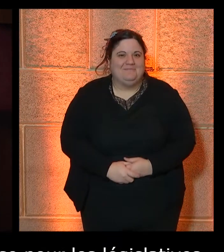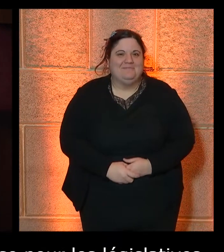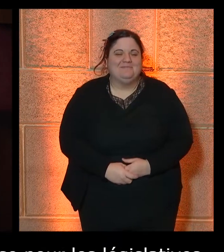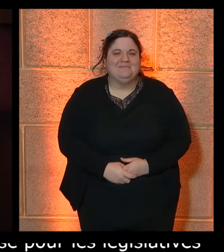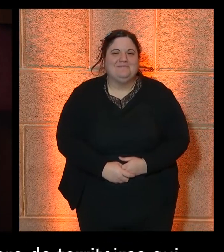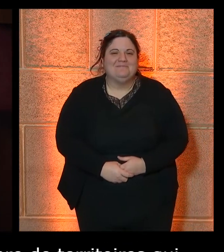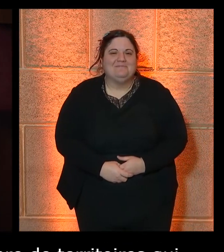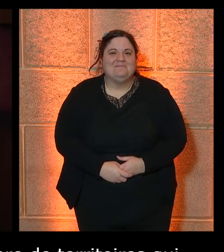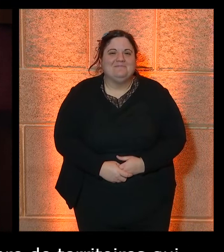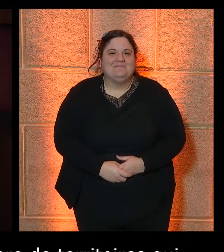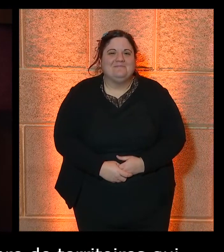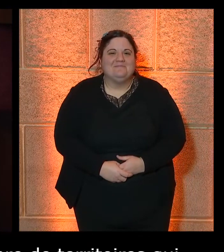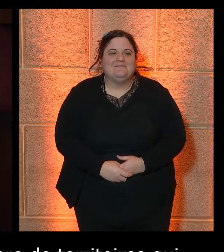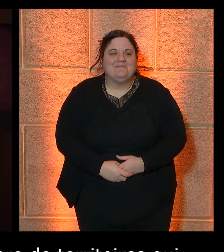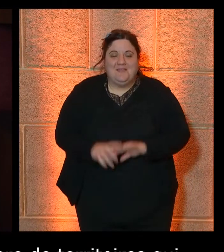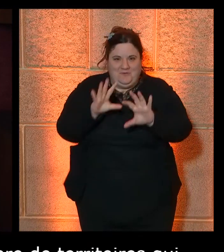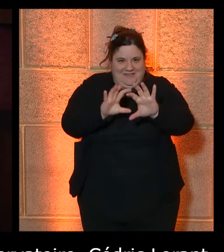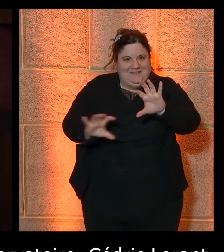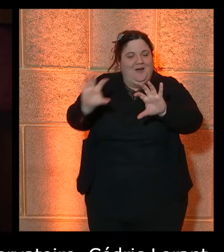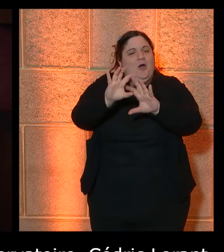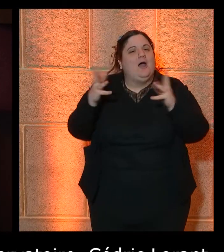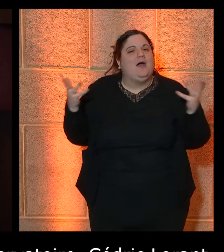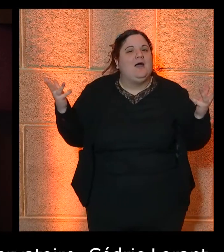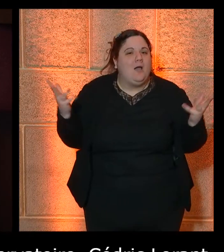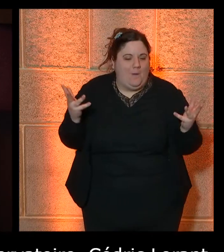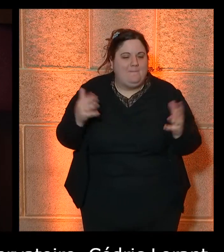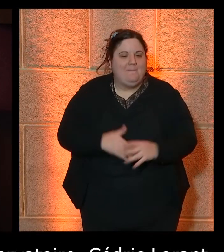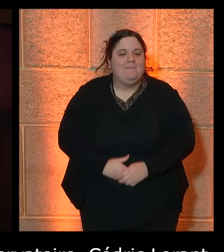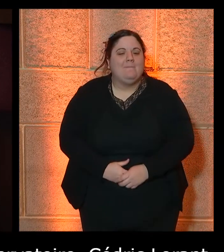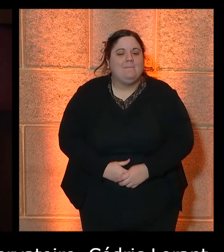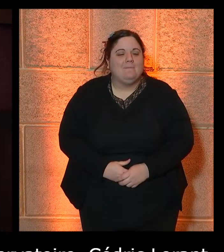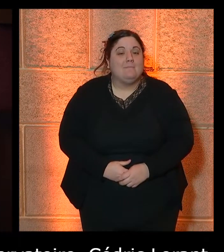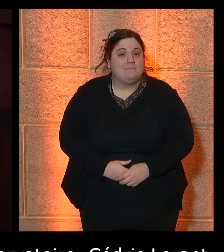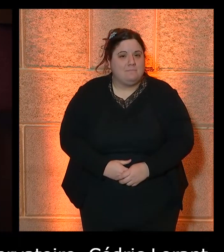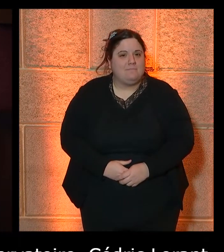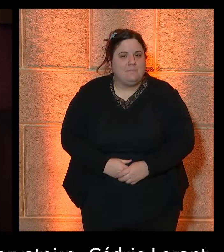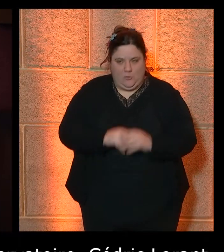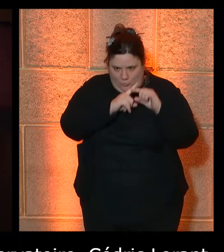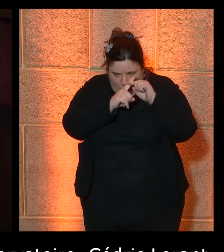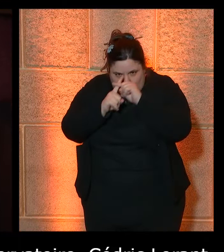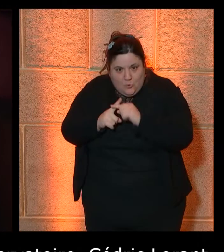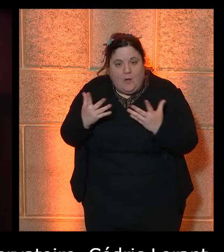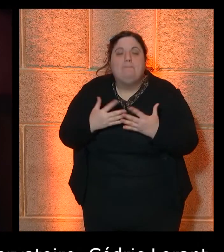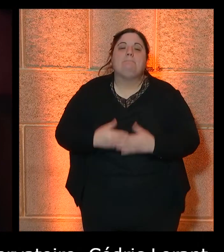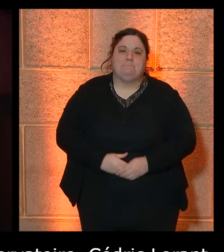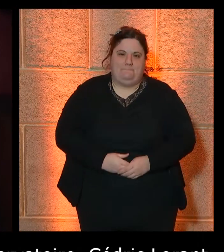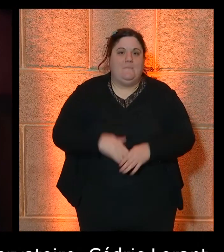Oui, donc ces territoires pour les législatives vont être les suivants. Le